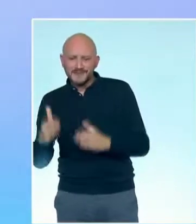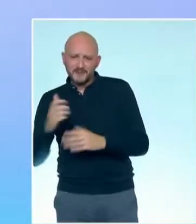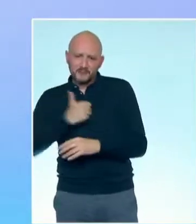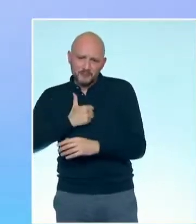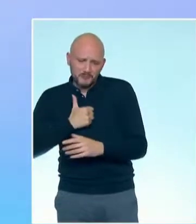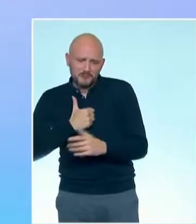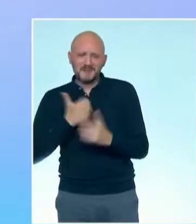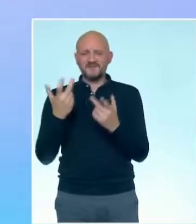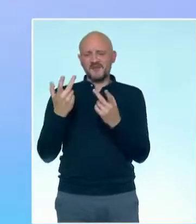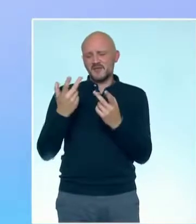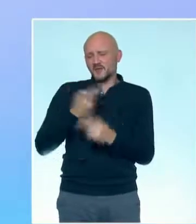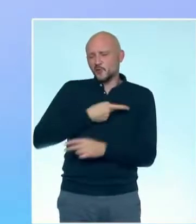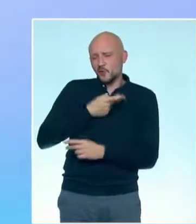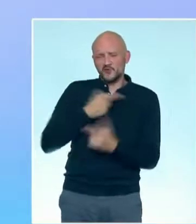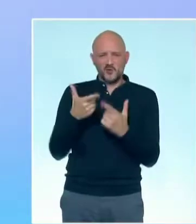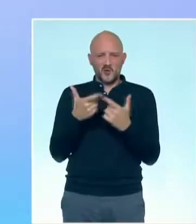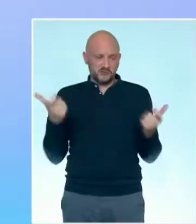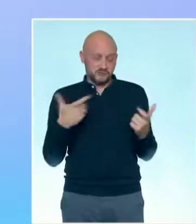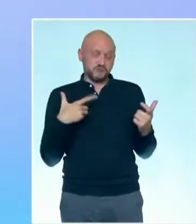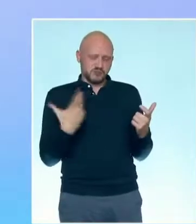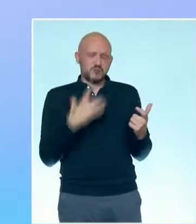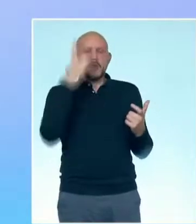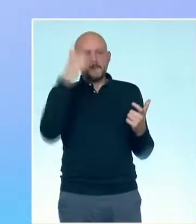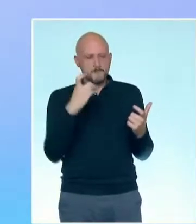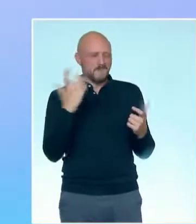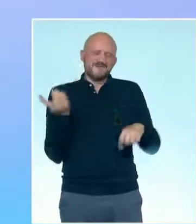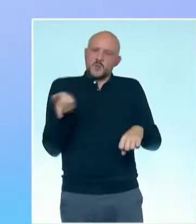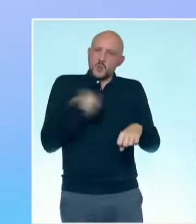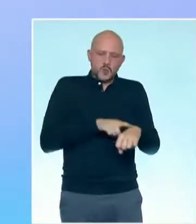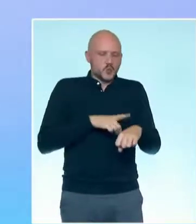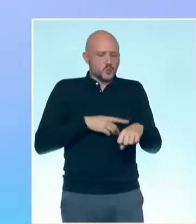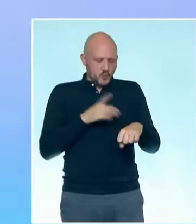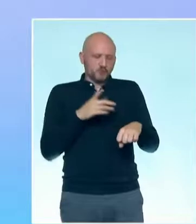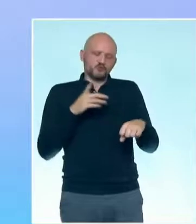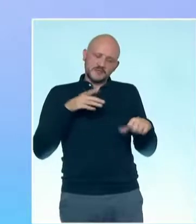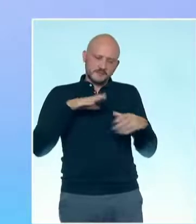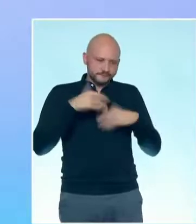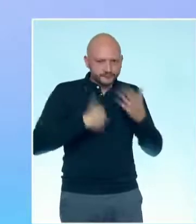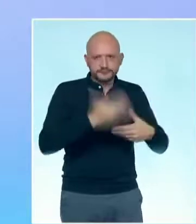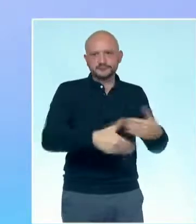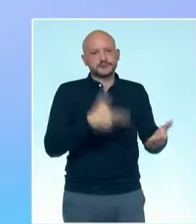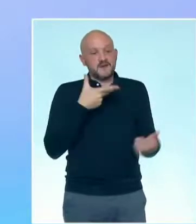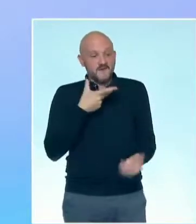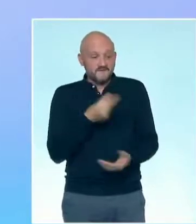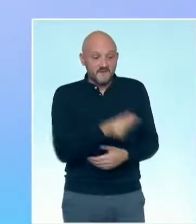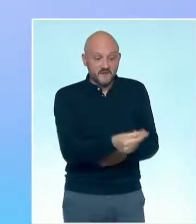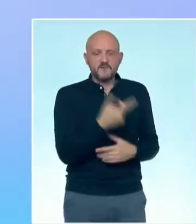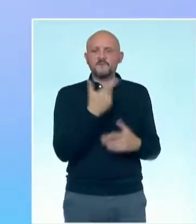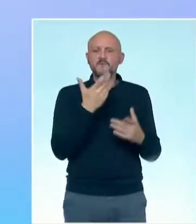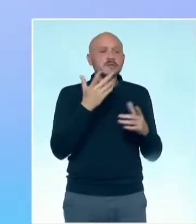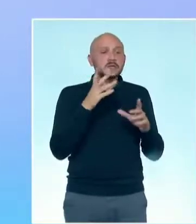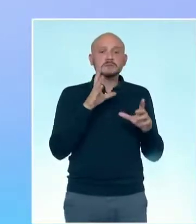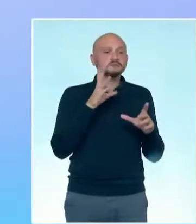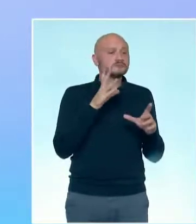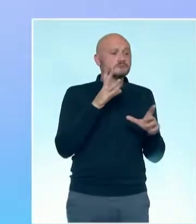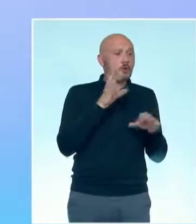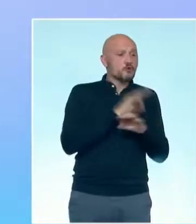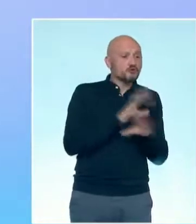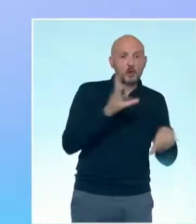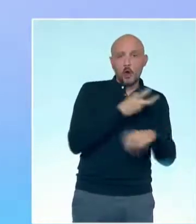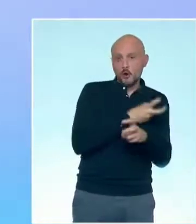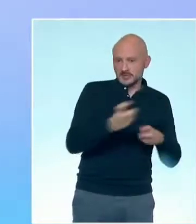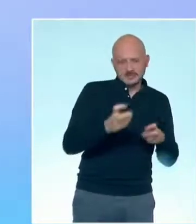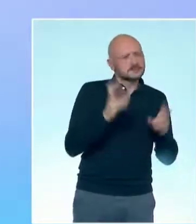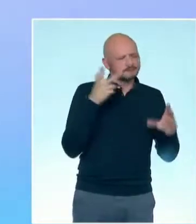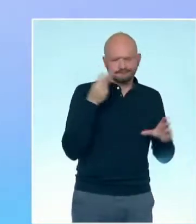venu, commencer sans délai. Attends. À vacciner les enfants. Les enfants, ils se faisaient vacciner avec les mêmes doses là. De fragilité, c'est-à-dire environ 6. Non,